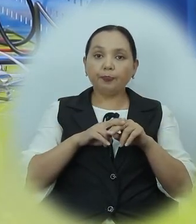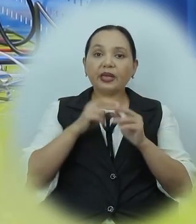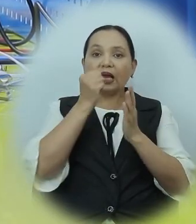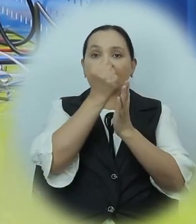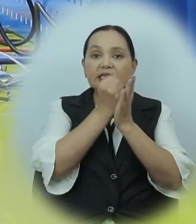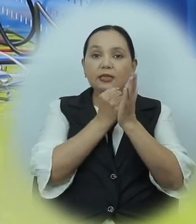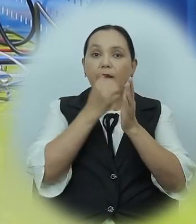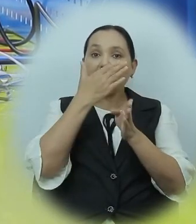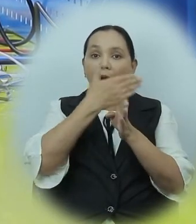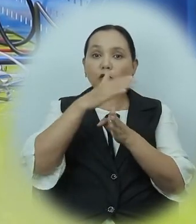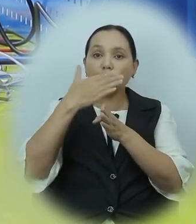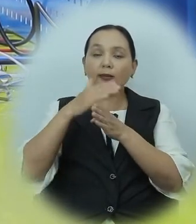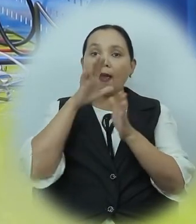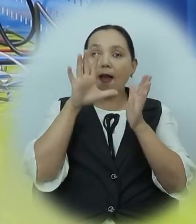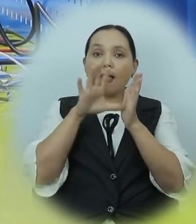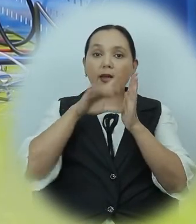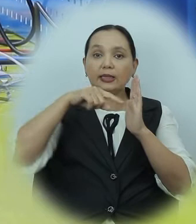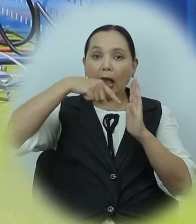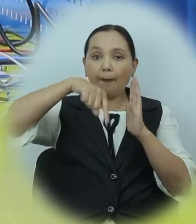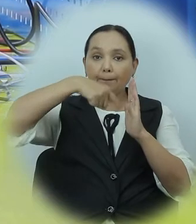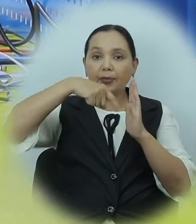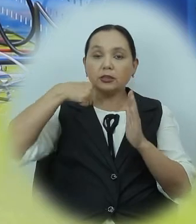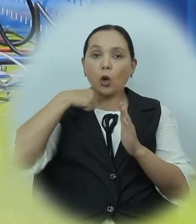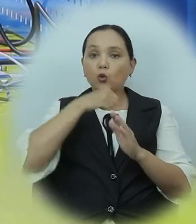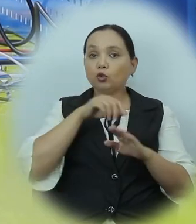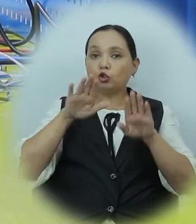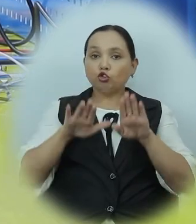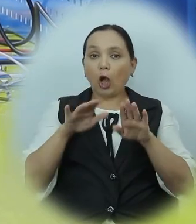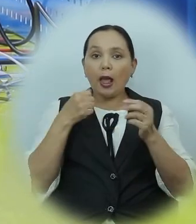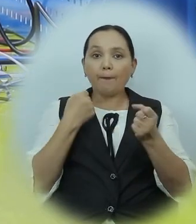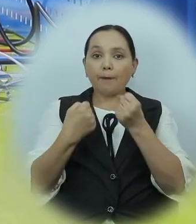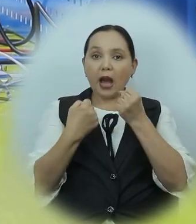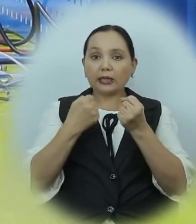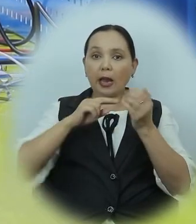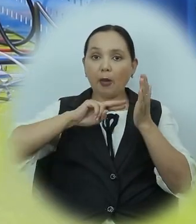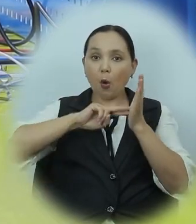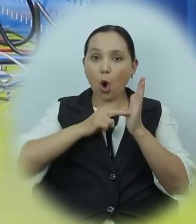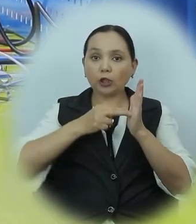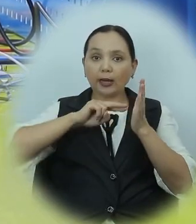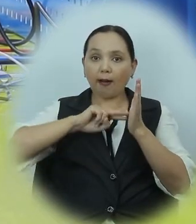qismlarga ajratilgan elektr mikser yana o'zini joylariga mahkamlab qotiriladi.